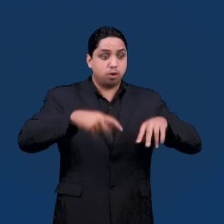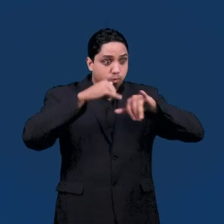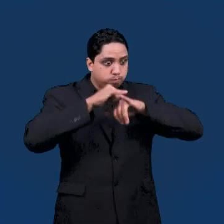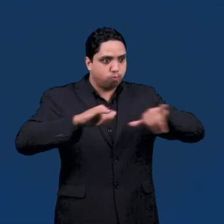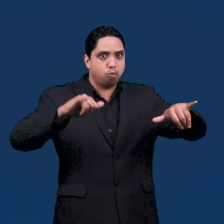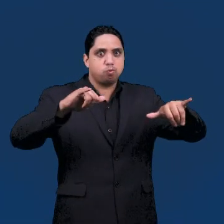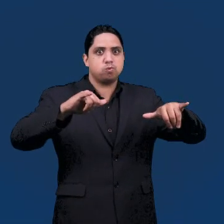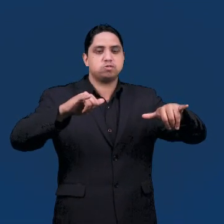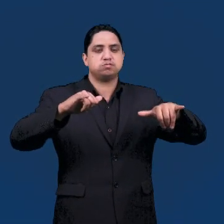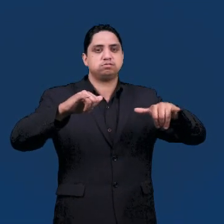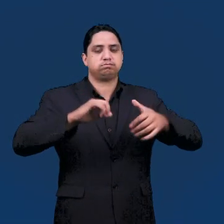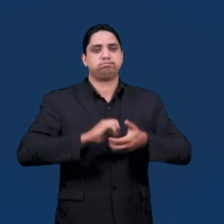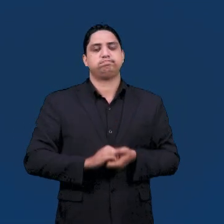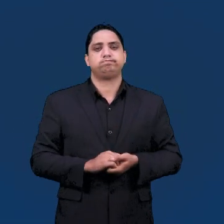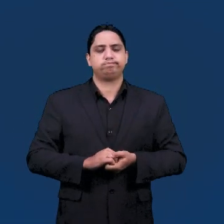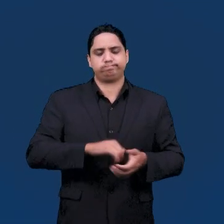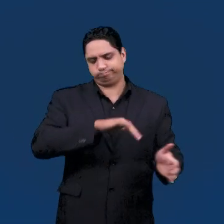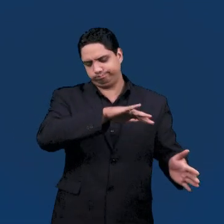народу.